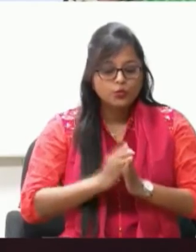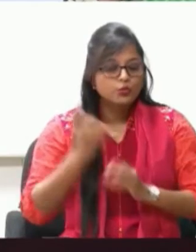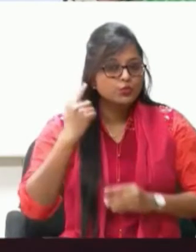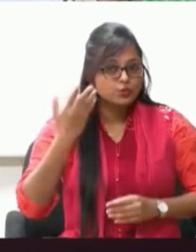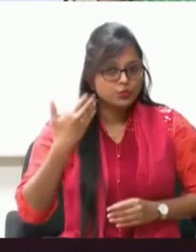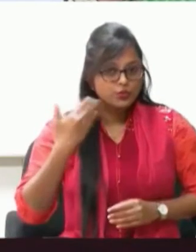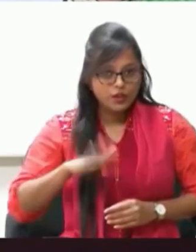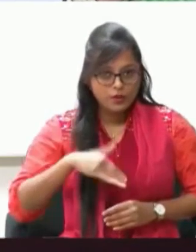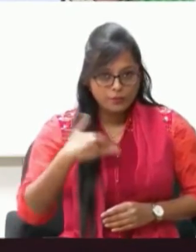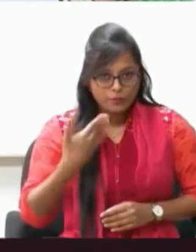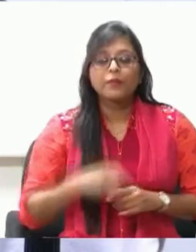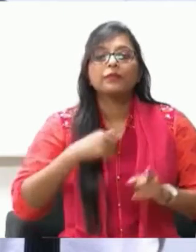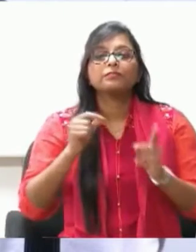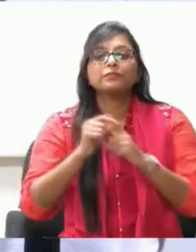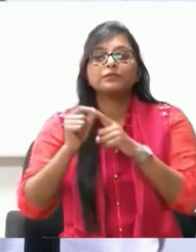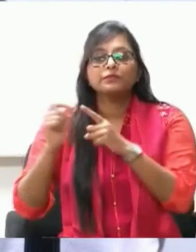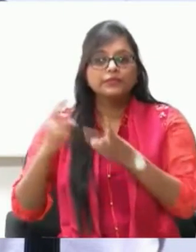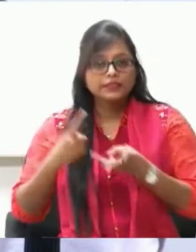পুরুষ ও 13 জন নারী রয়েছেন।